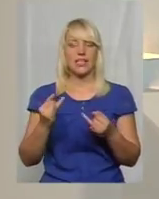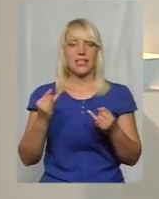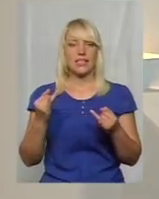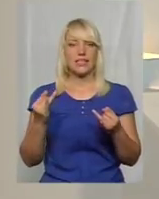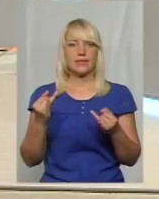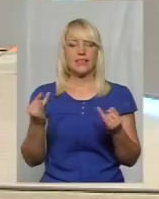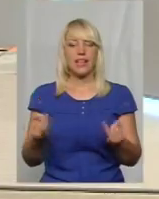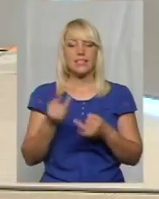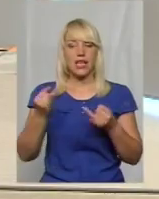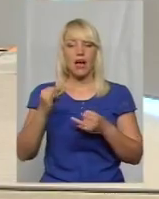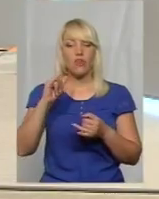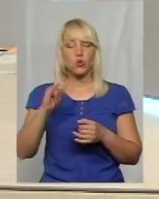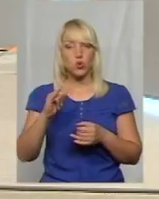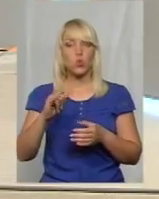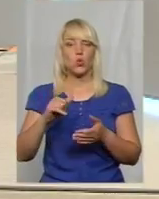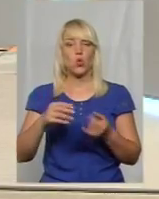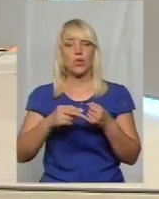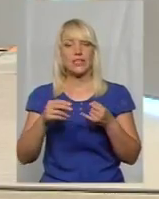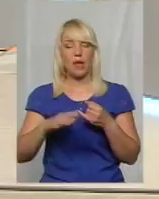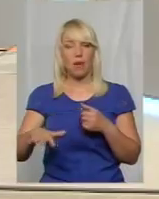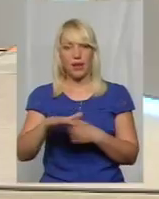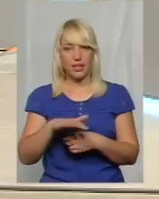то більше, як запитувала журналіст,